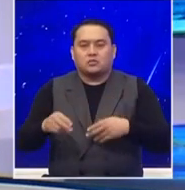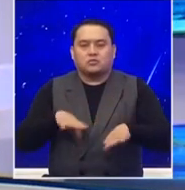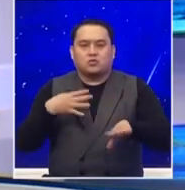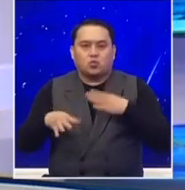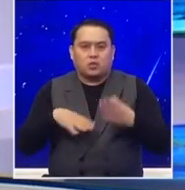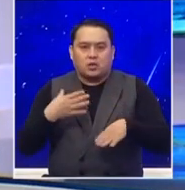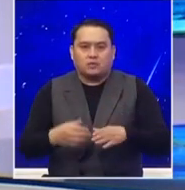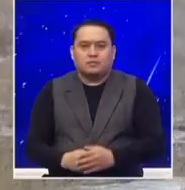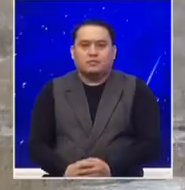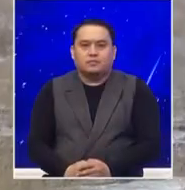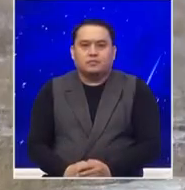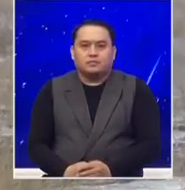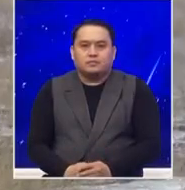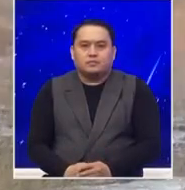пысықтады.